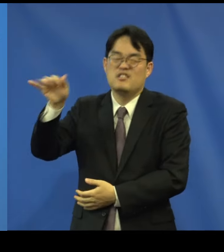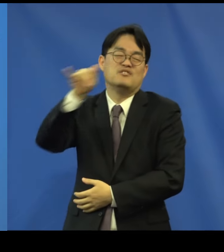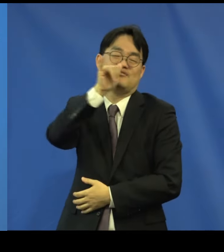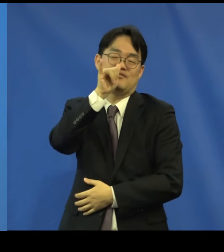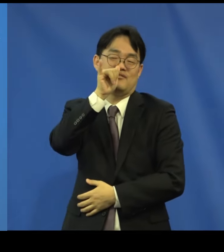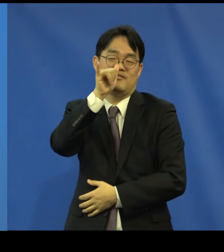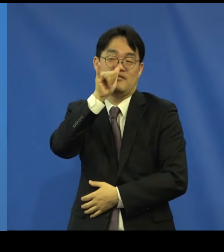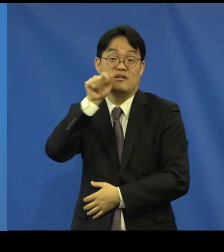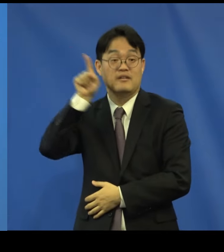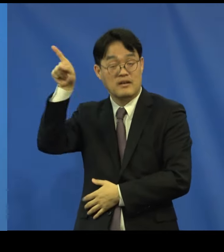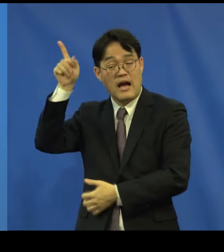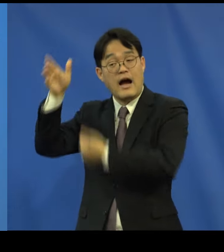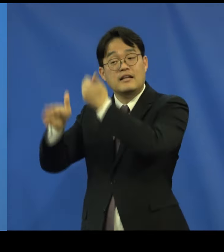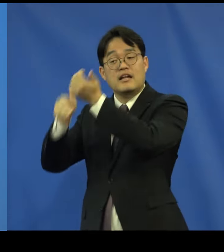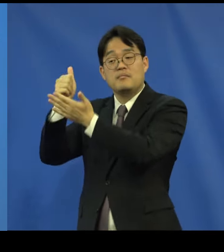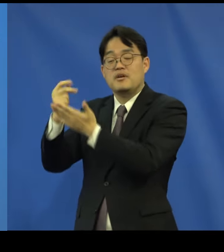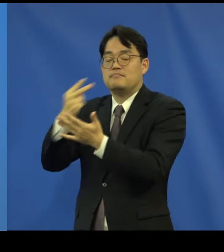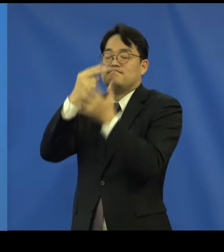하나님이 계신 스윗 홈.